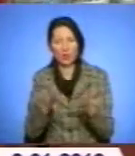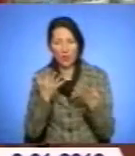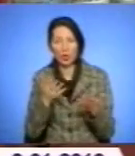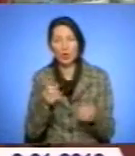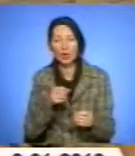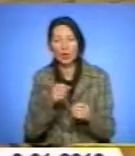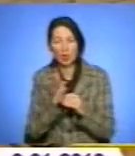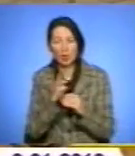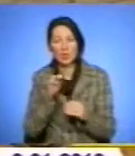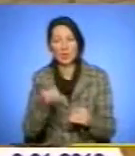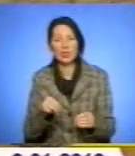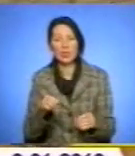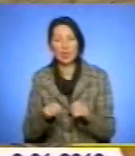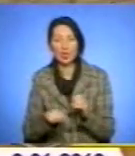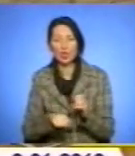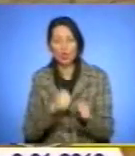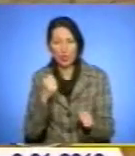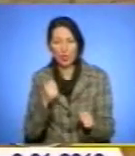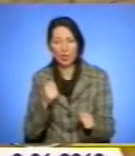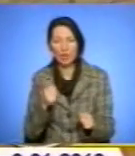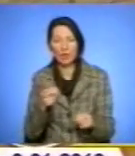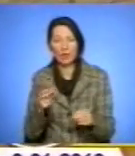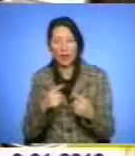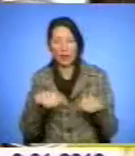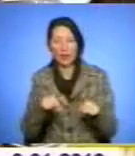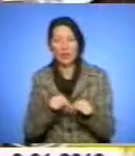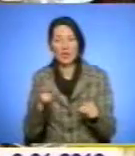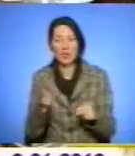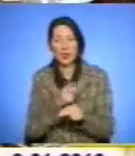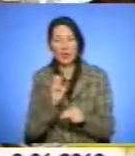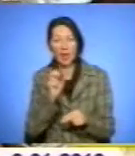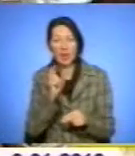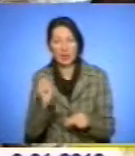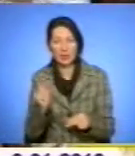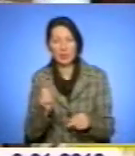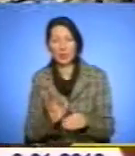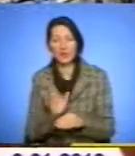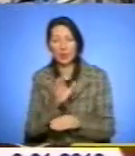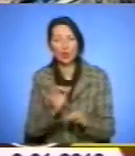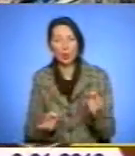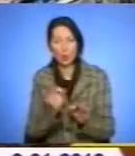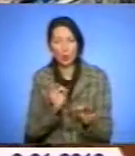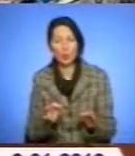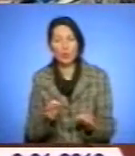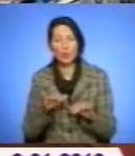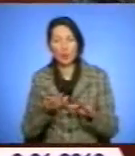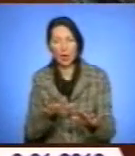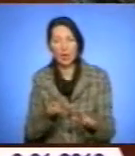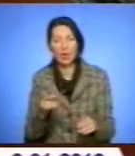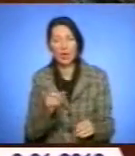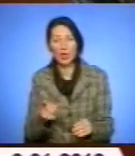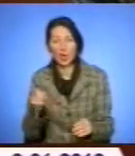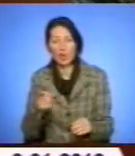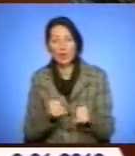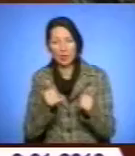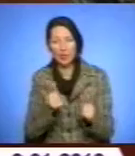сфері незаконного обігу підакцизів. Направили до суду 12 кримінальних справ щодо осіб, які без дозволу виготовляли і збували